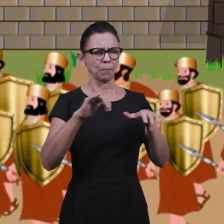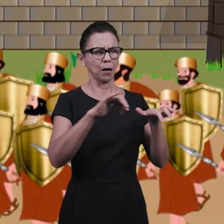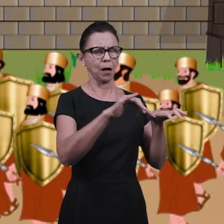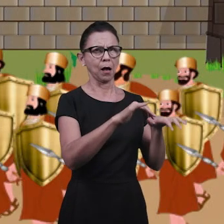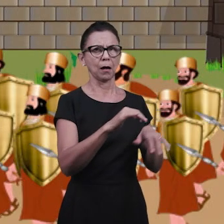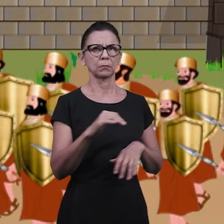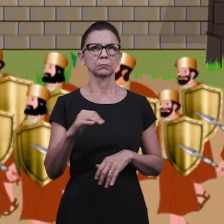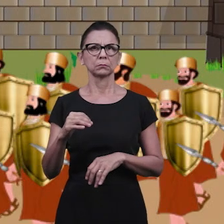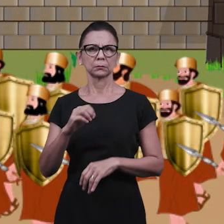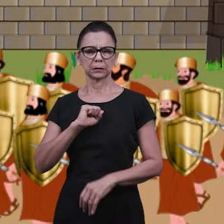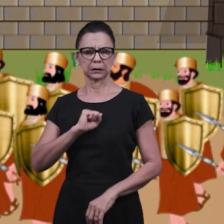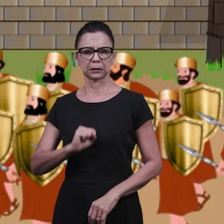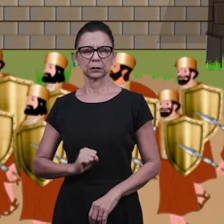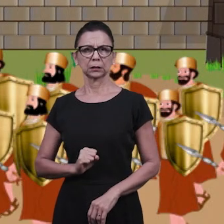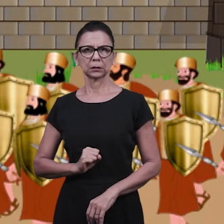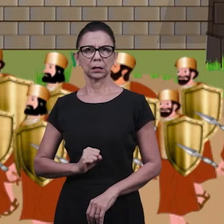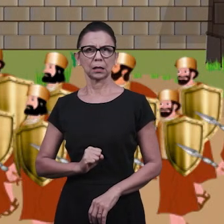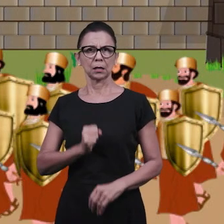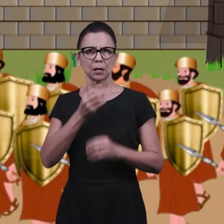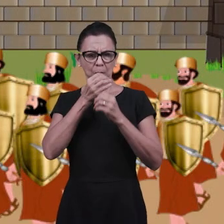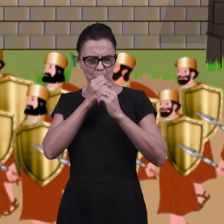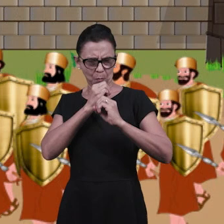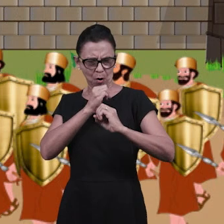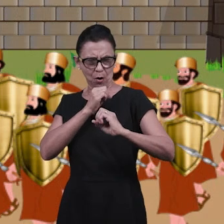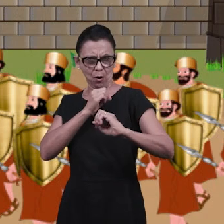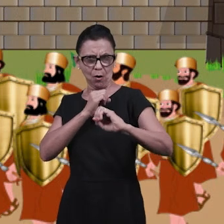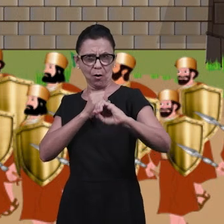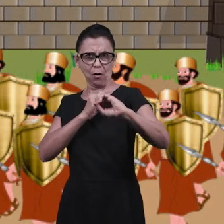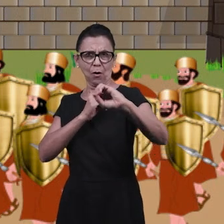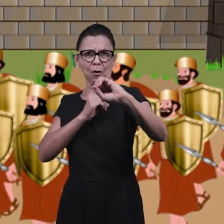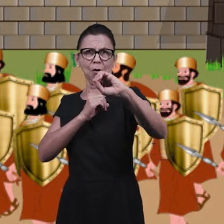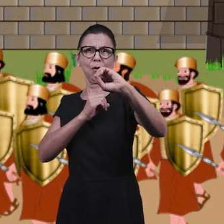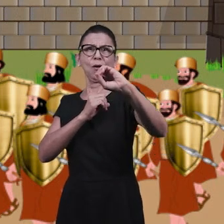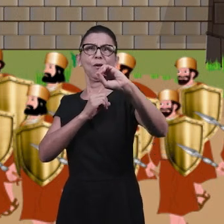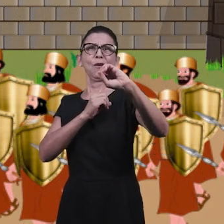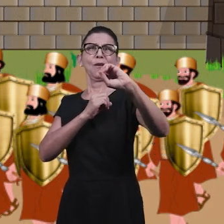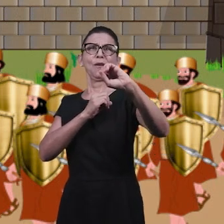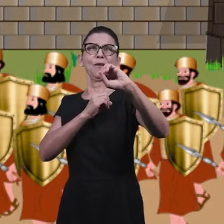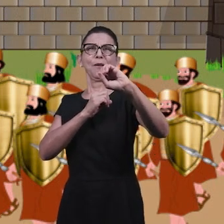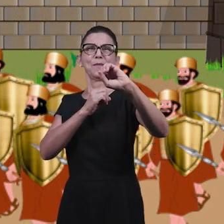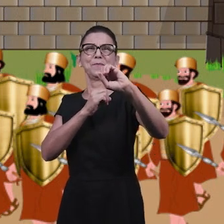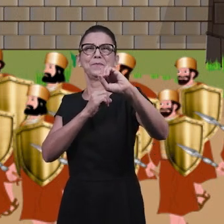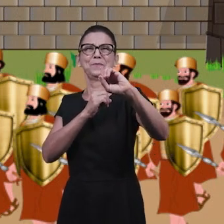allés devant, les sacrificateurs ont joué la trompette,